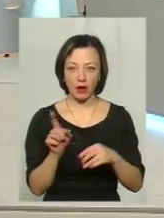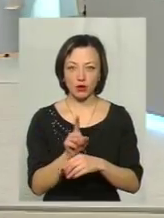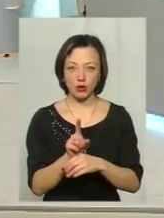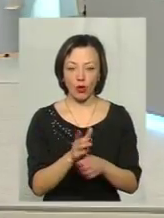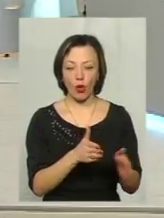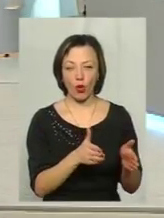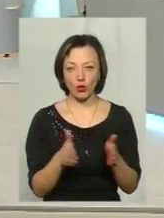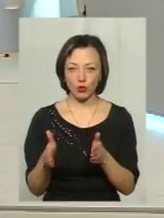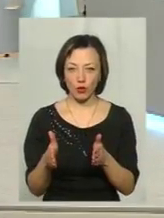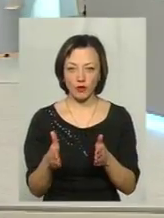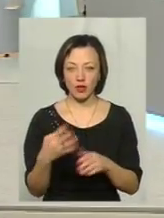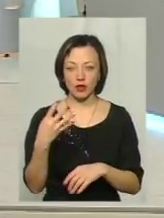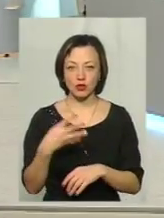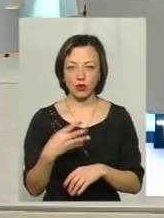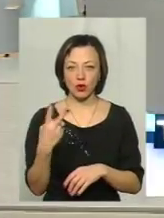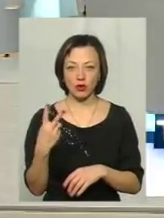відповідають готові